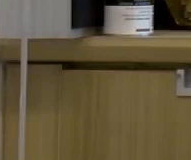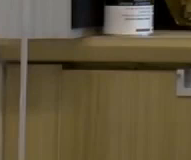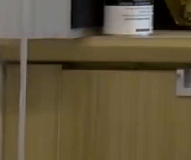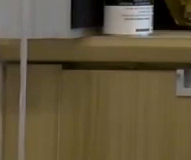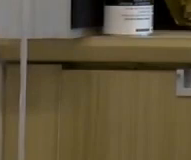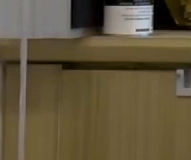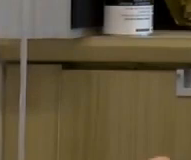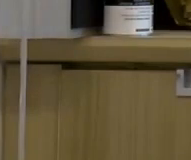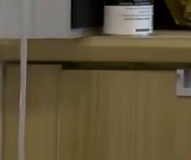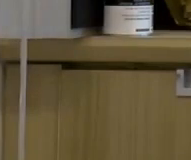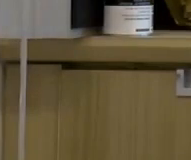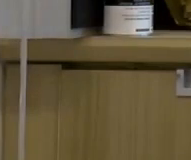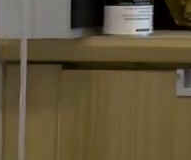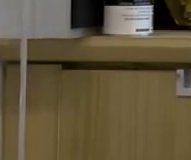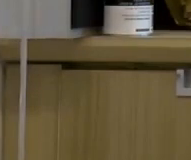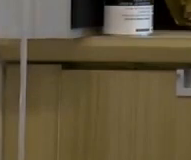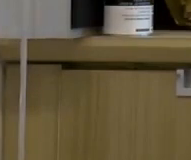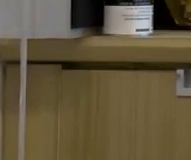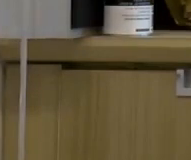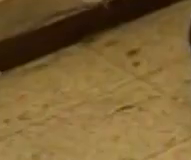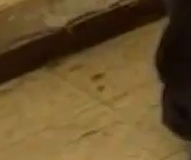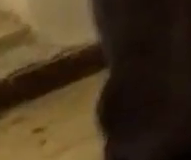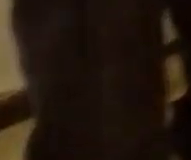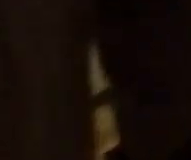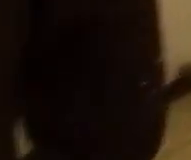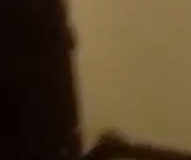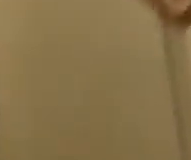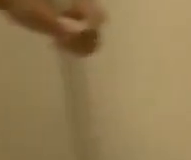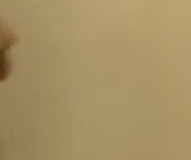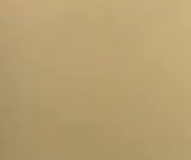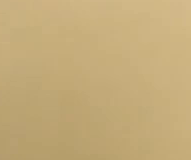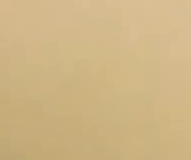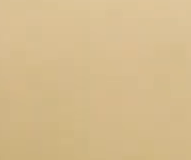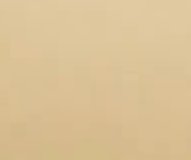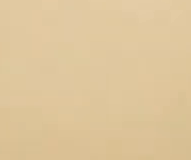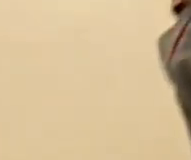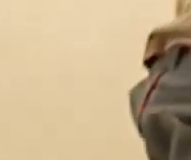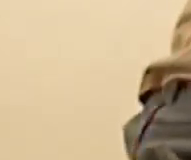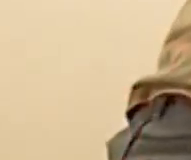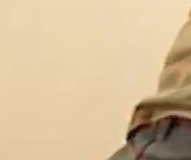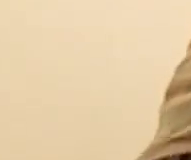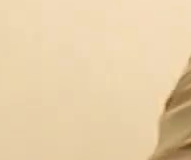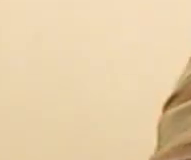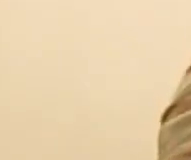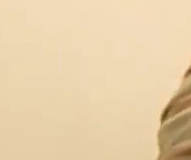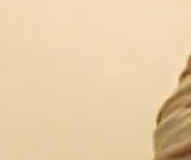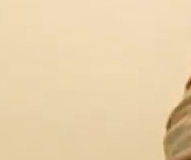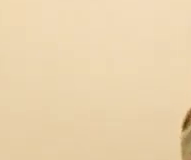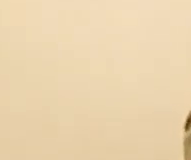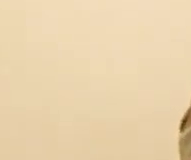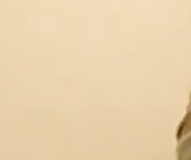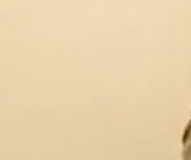שם איזה פאניקה, זה קצת כמו להגיע למוסך כשאין לך מושג. שאתה לא יודע אם עובדים עליך, שאתה לא יודע מה באמת מחליפים, מה לא